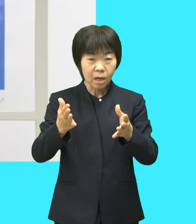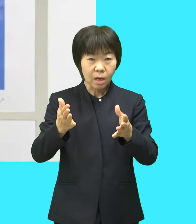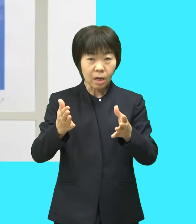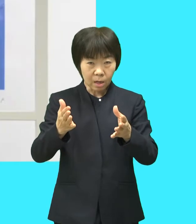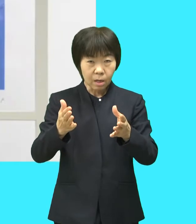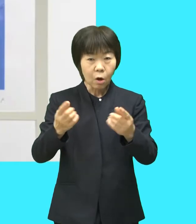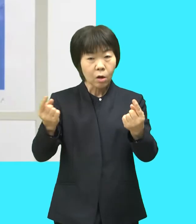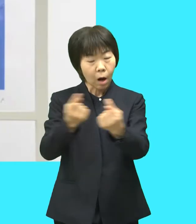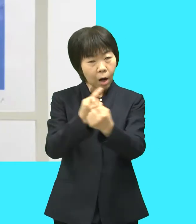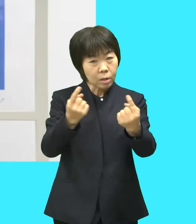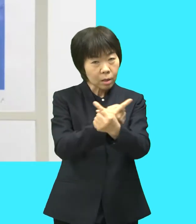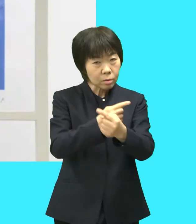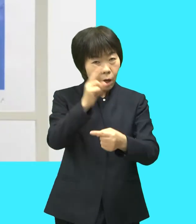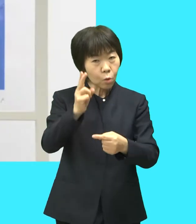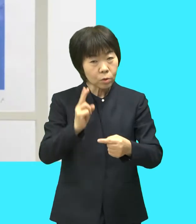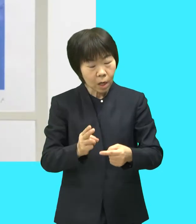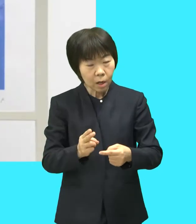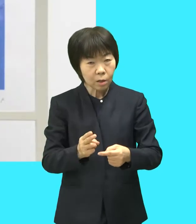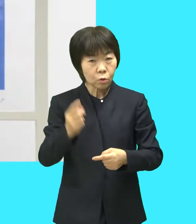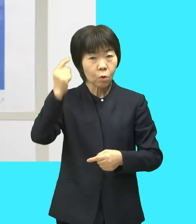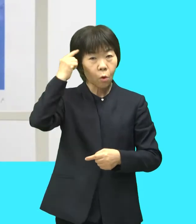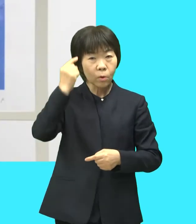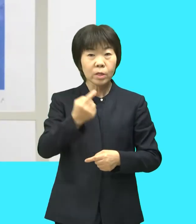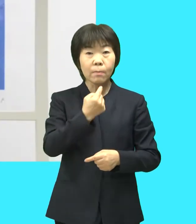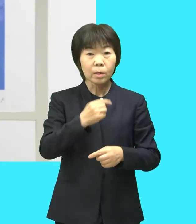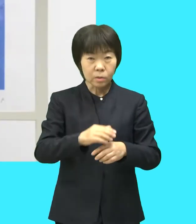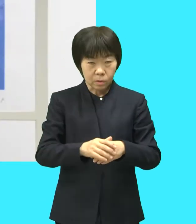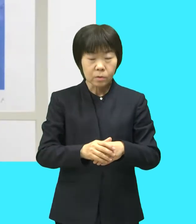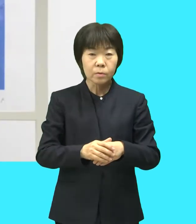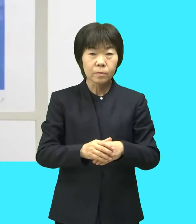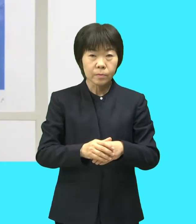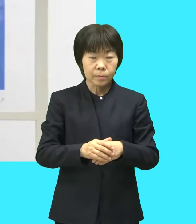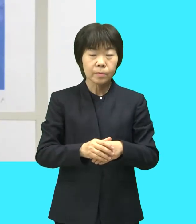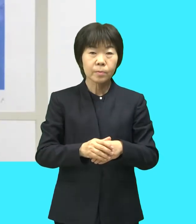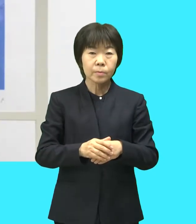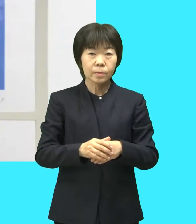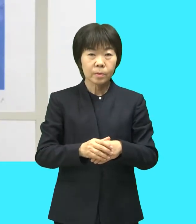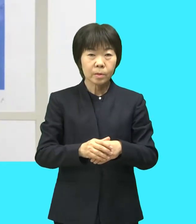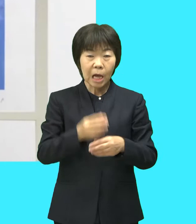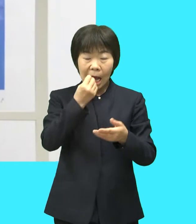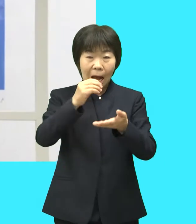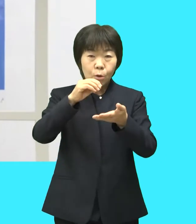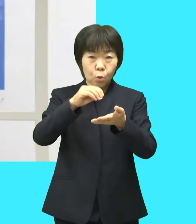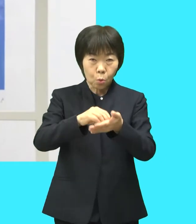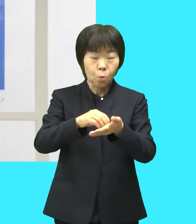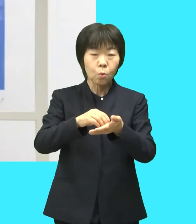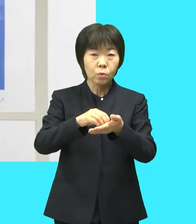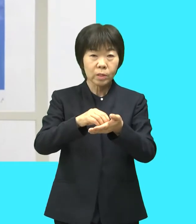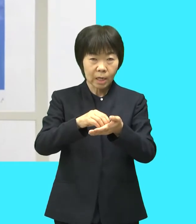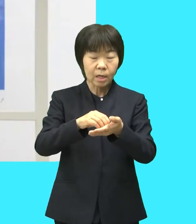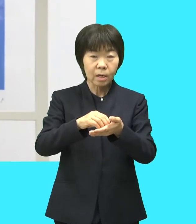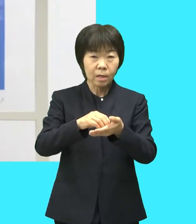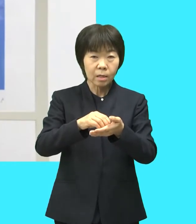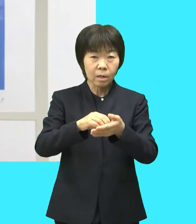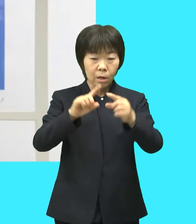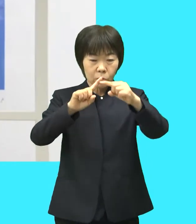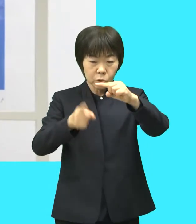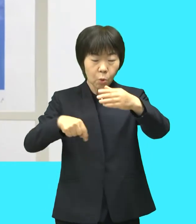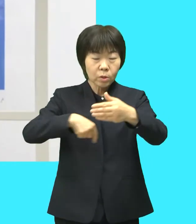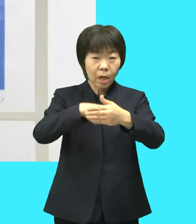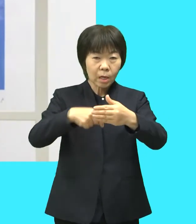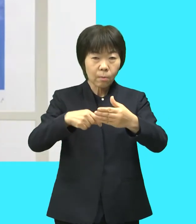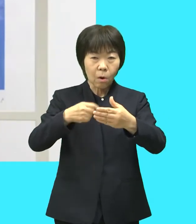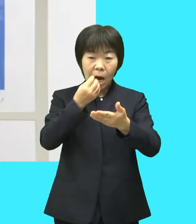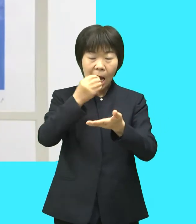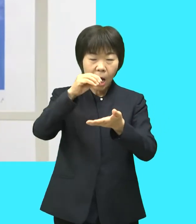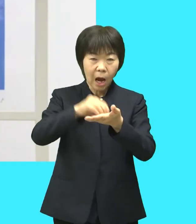ろ変えられてきたんだろうなというふうな感じを受けておるんですけれども、ハンコという意味で、町内ハンコ文